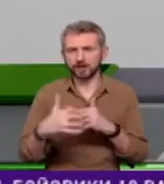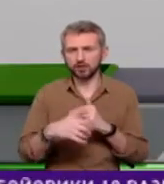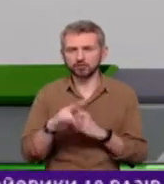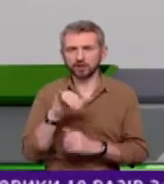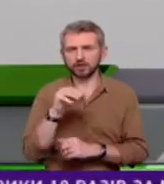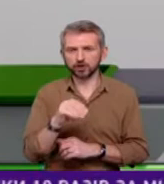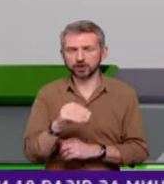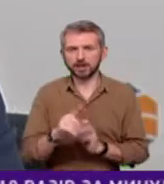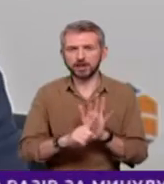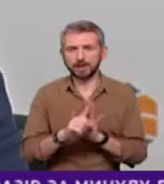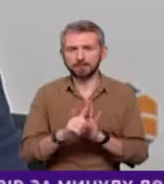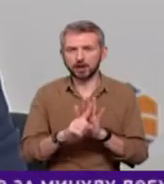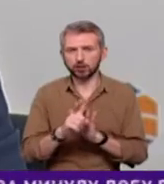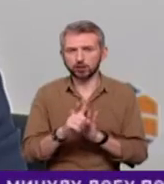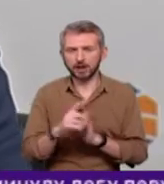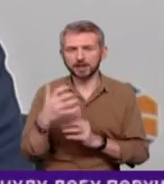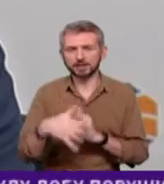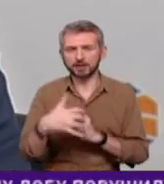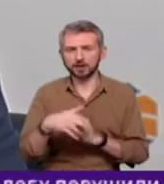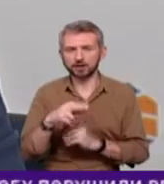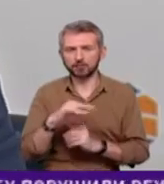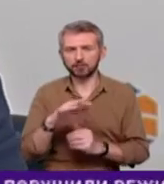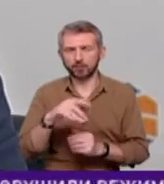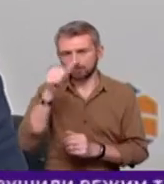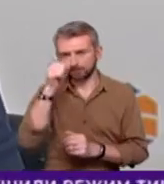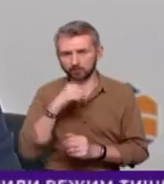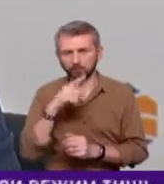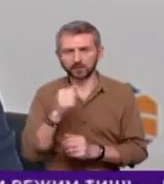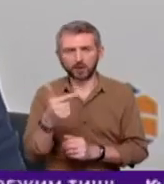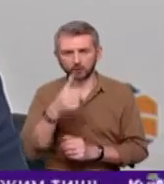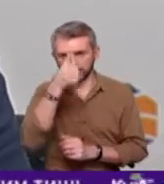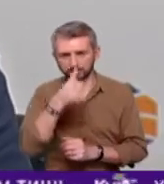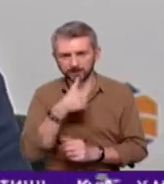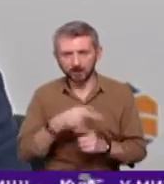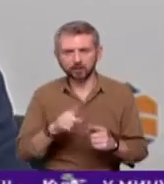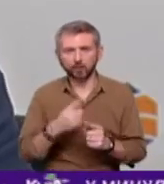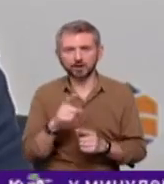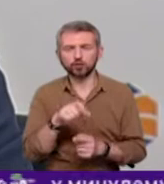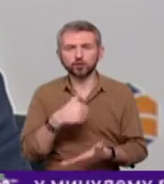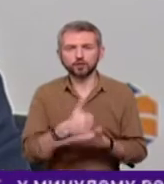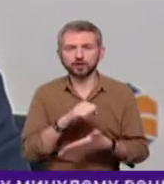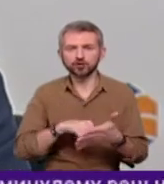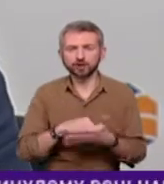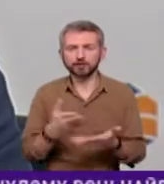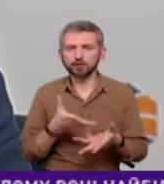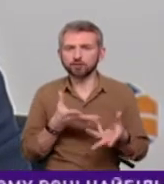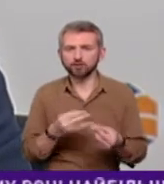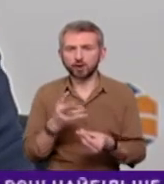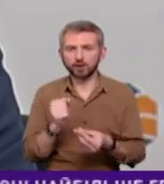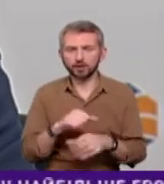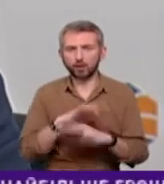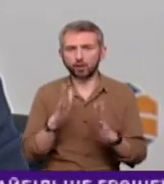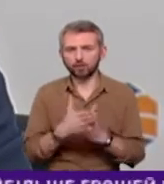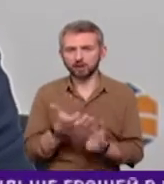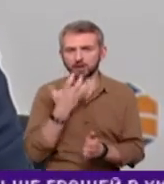ніж температура середня по місяцю за один місяць. Це один із основних чинників, який впливає на обсяг